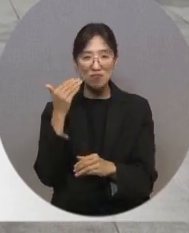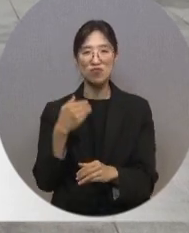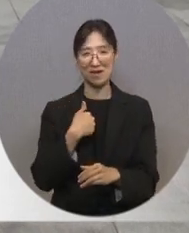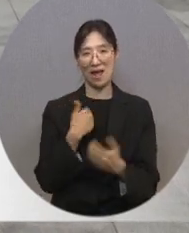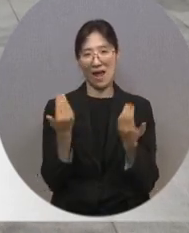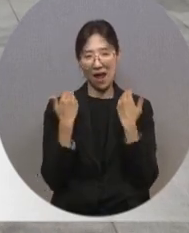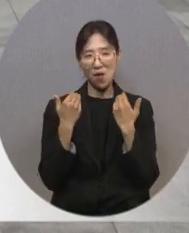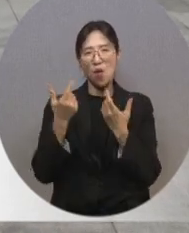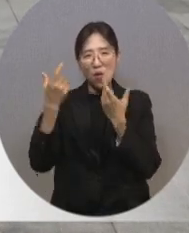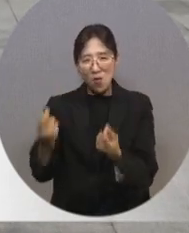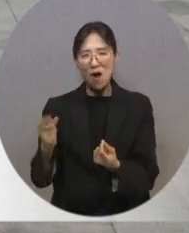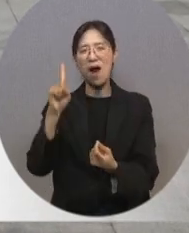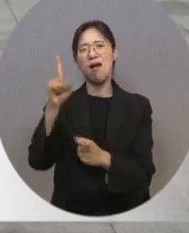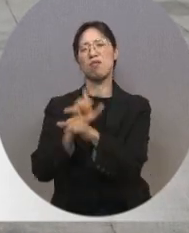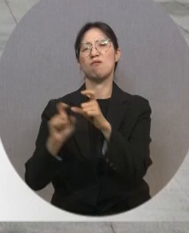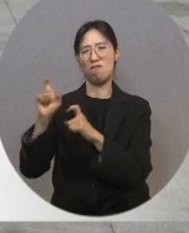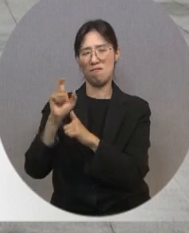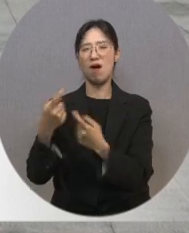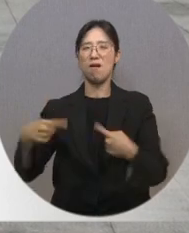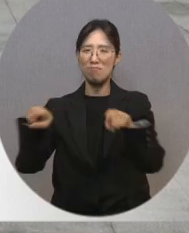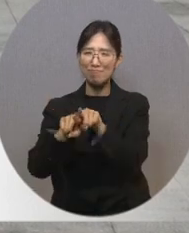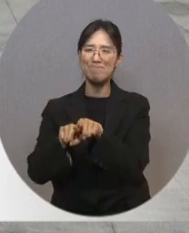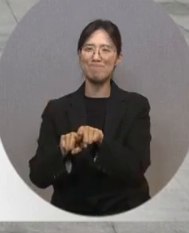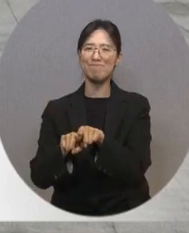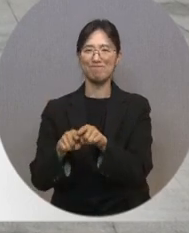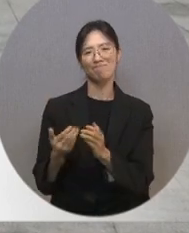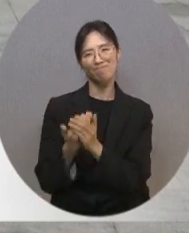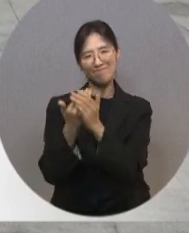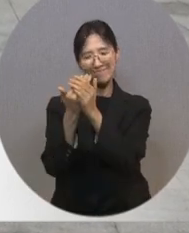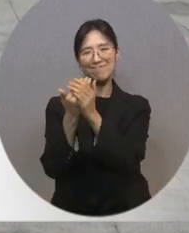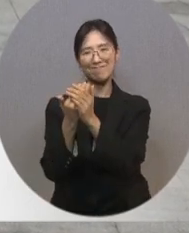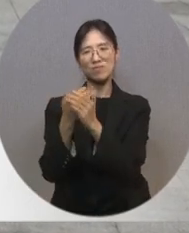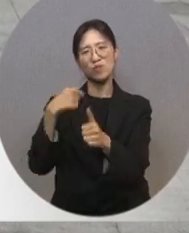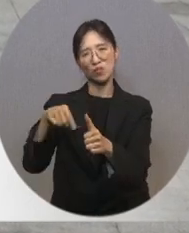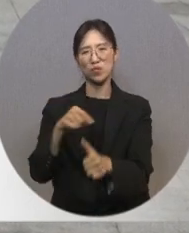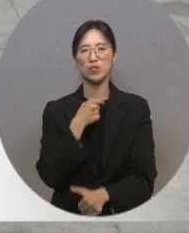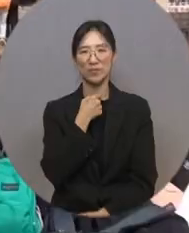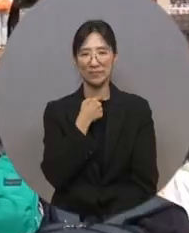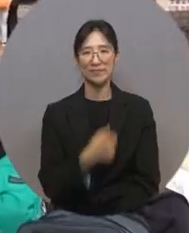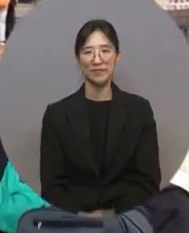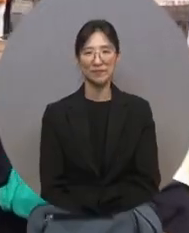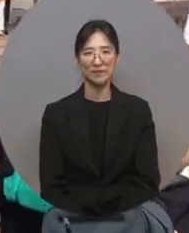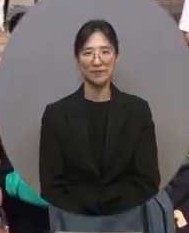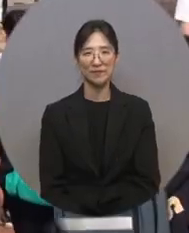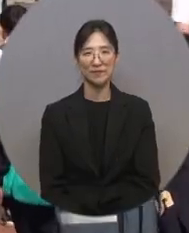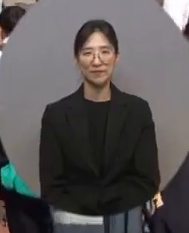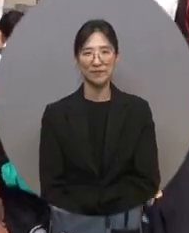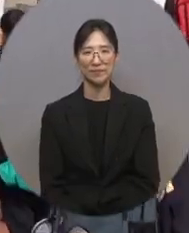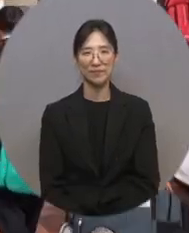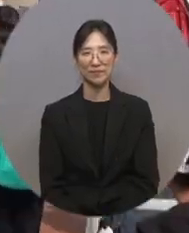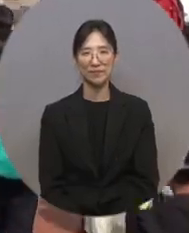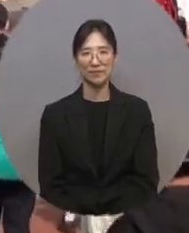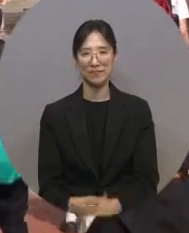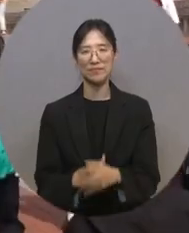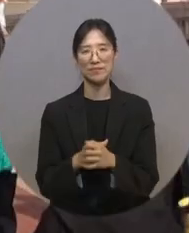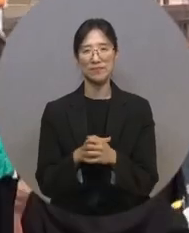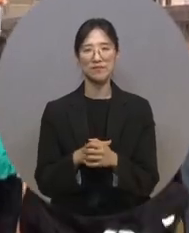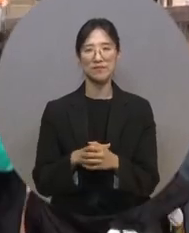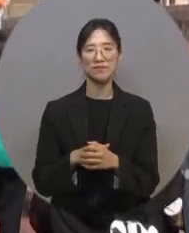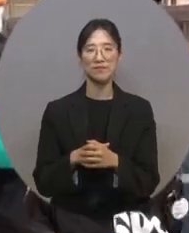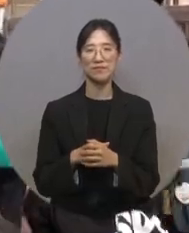저희 같은 학교가 한 군데 더 생겨서 같이 상생하는 교육을 했으면 좋겠습니다. 교사의 설명에 귀 기울이기도